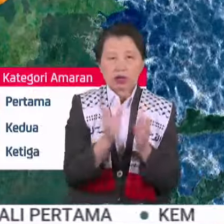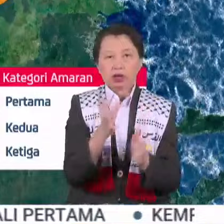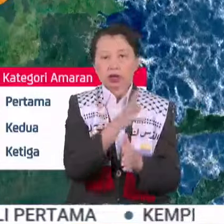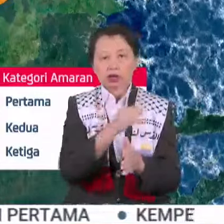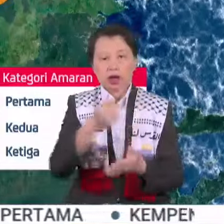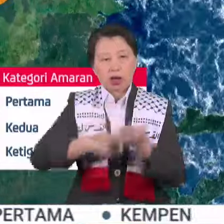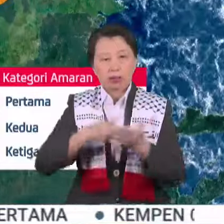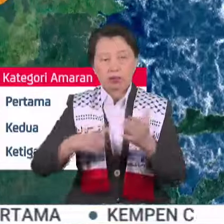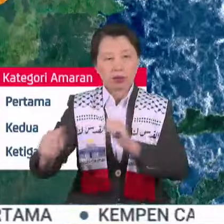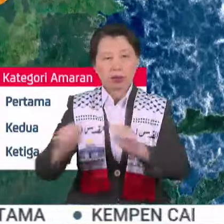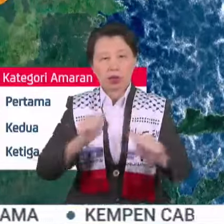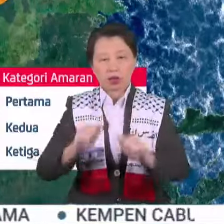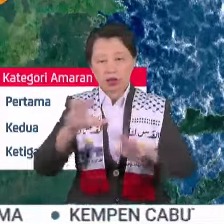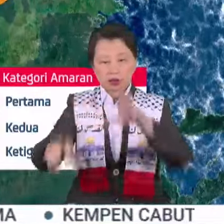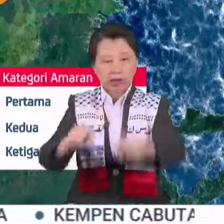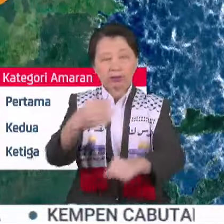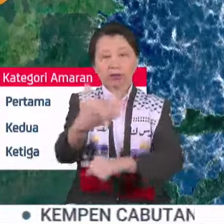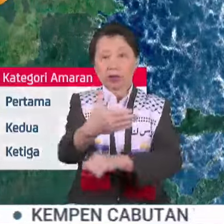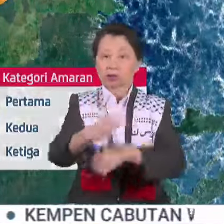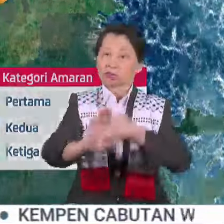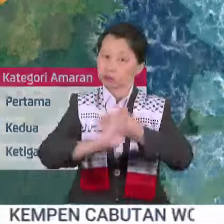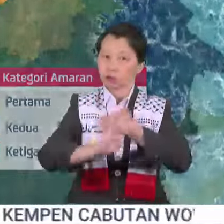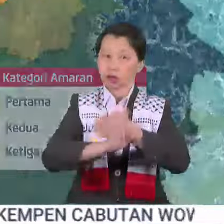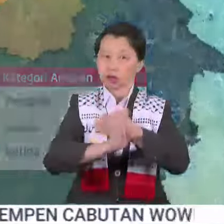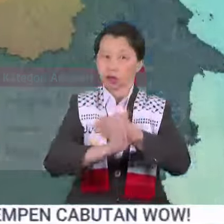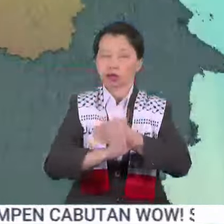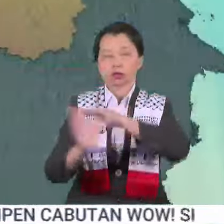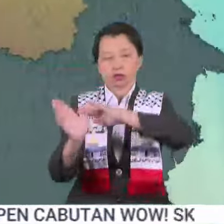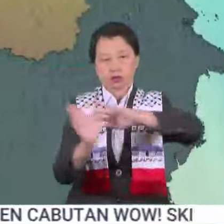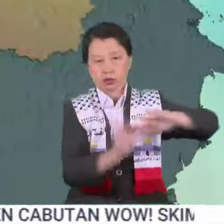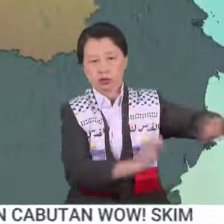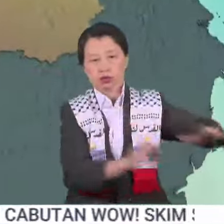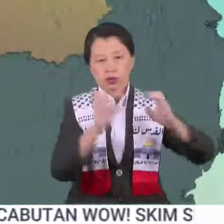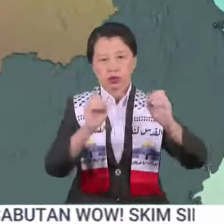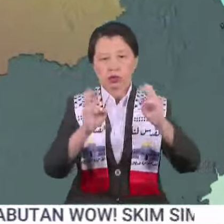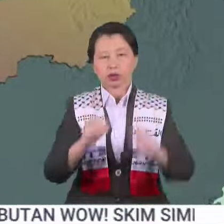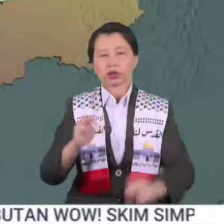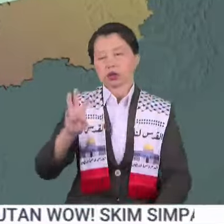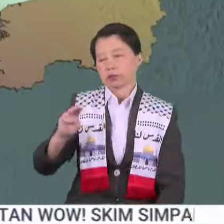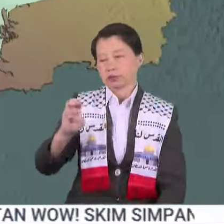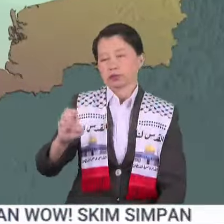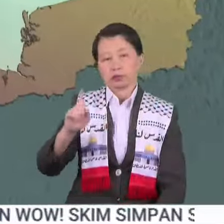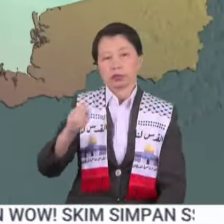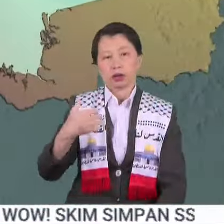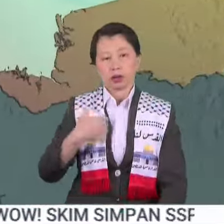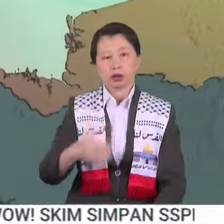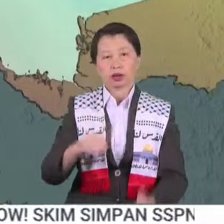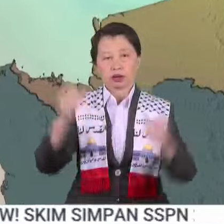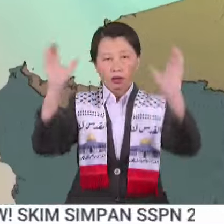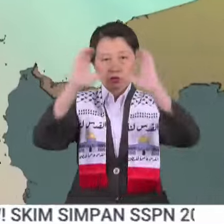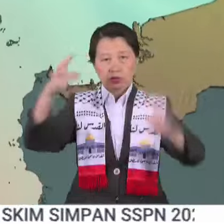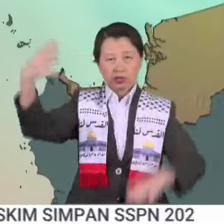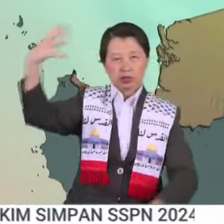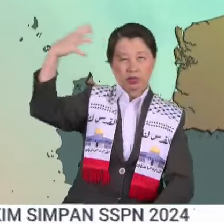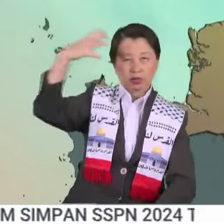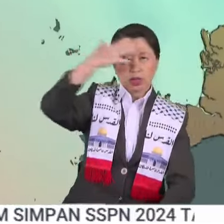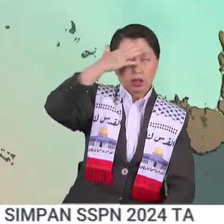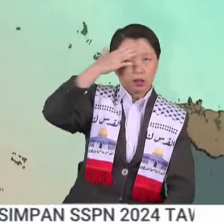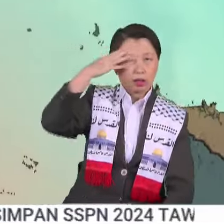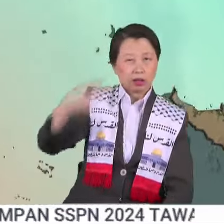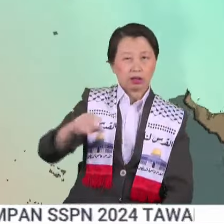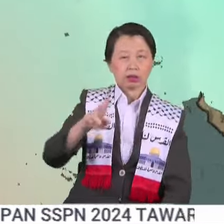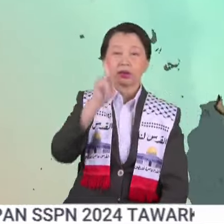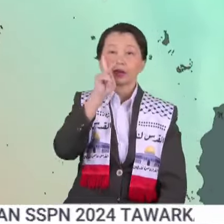juga sebarang aktiviti menangkap ikan. Baik, selain daripada itu, Map Malaysia juga telah mengemas kini status cuaca panas di